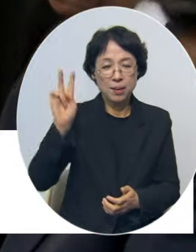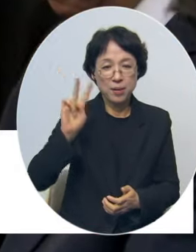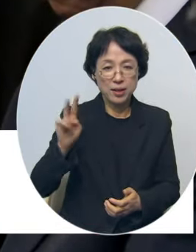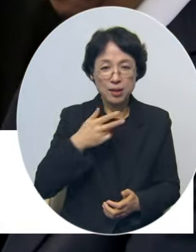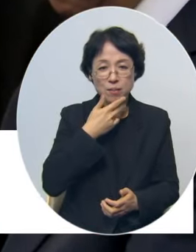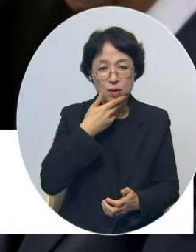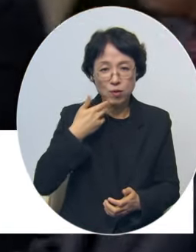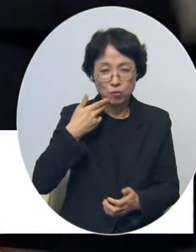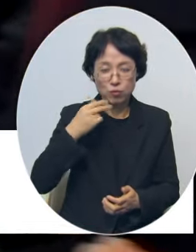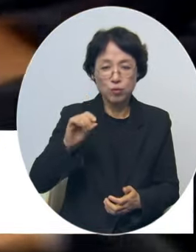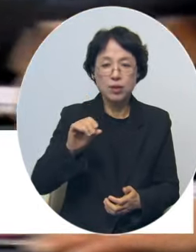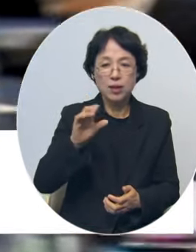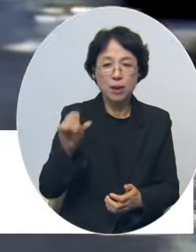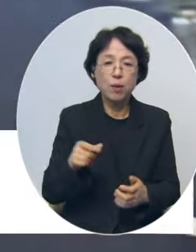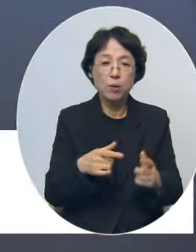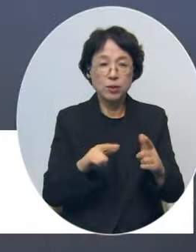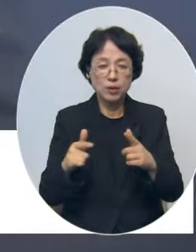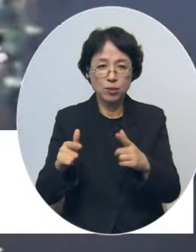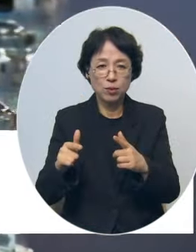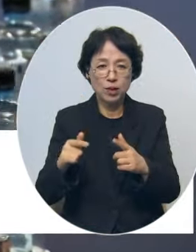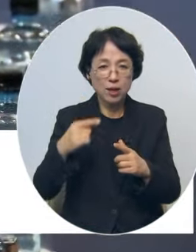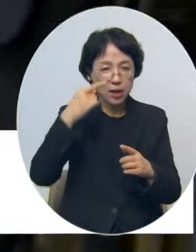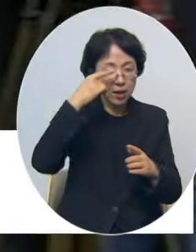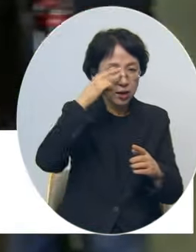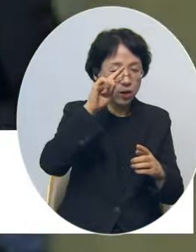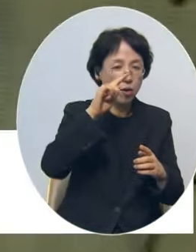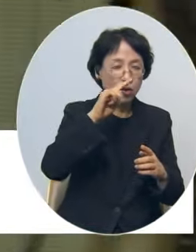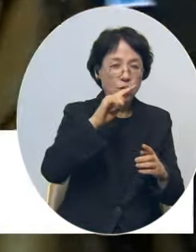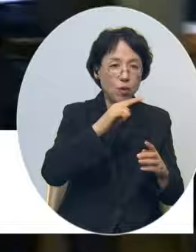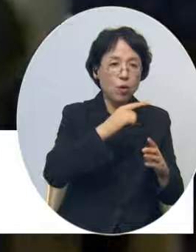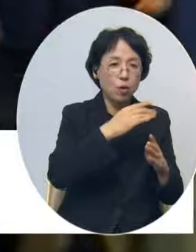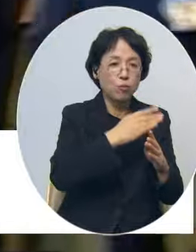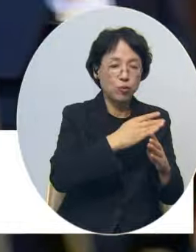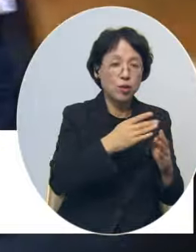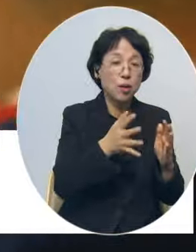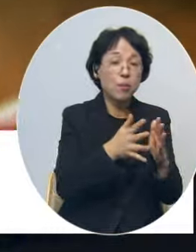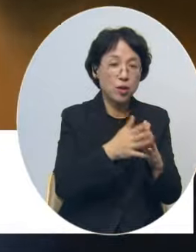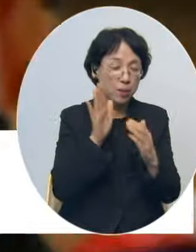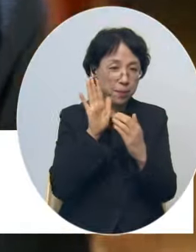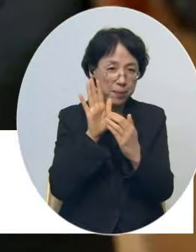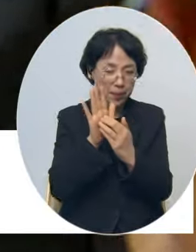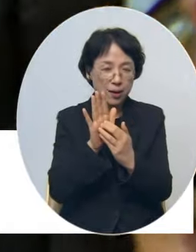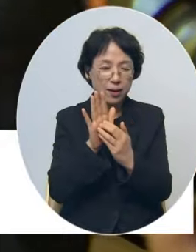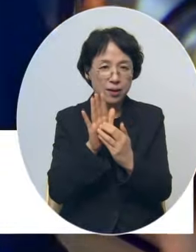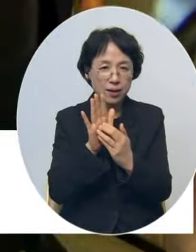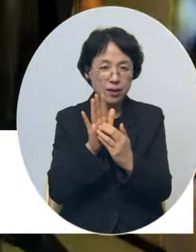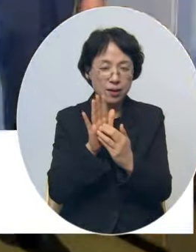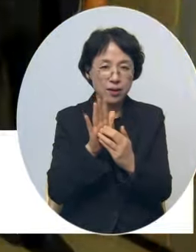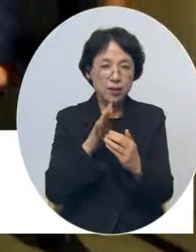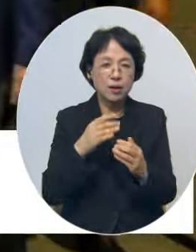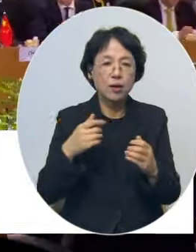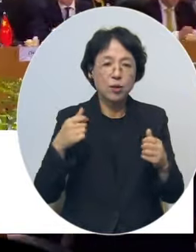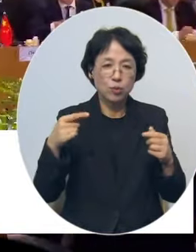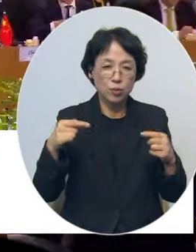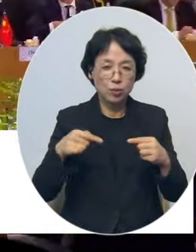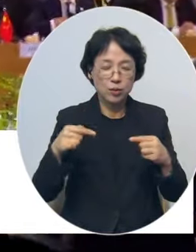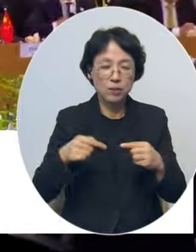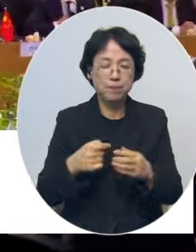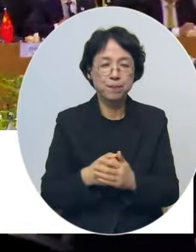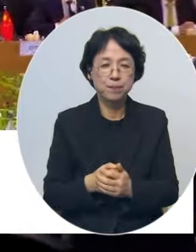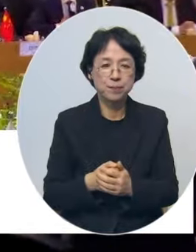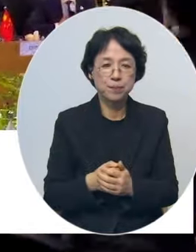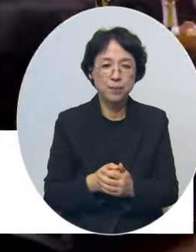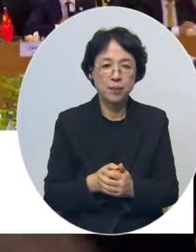영국, 남아공 등과 러북 협력 대응 방안을 논의하는 한편 방산과 공급망 등의 협력 의지를 다졌습니다. 다자